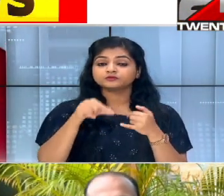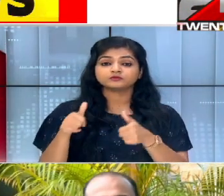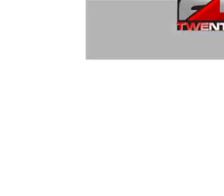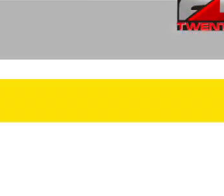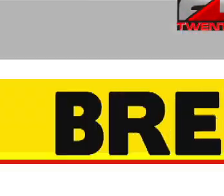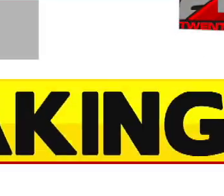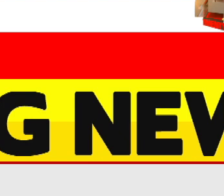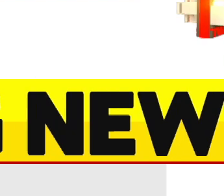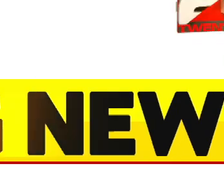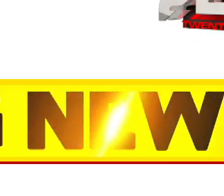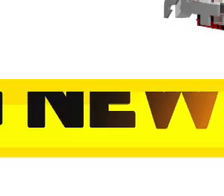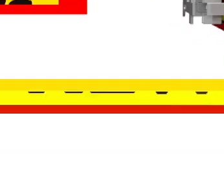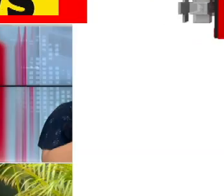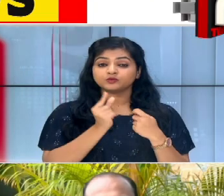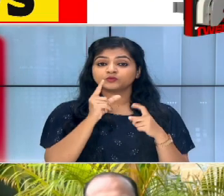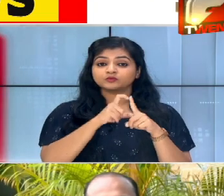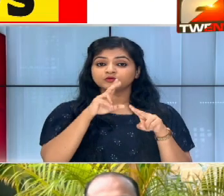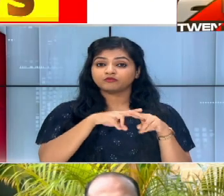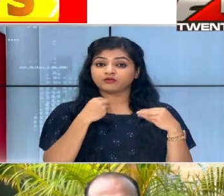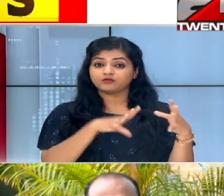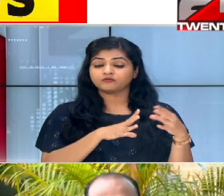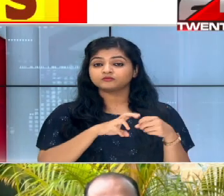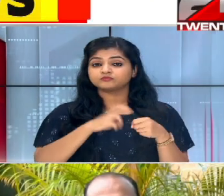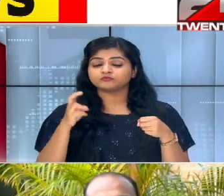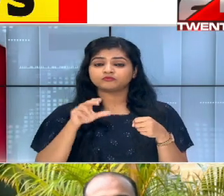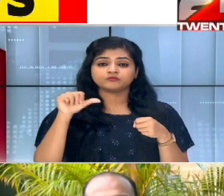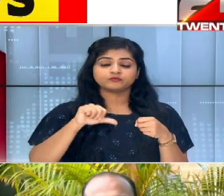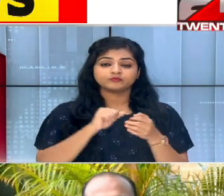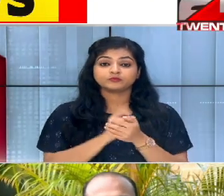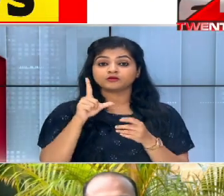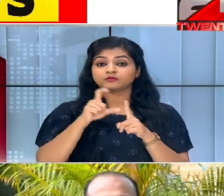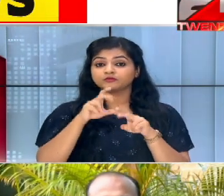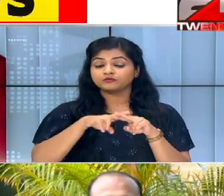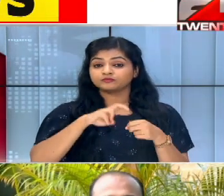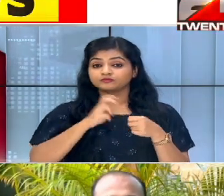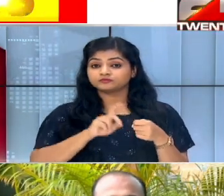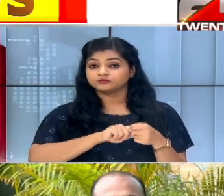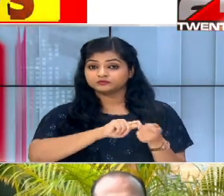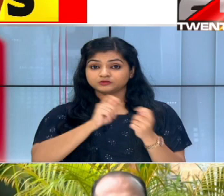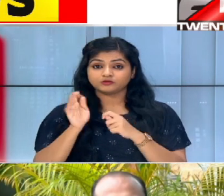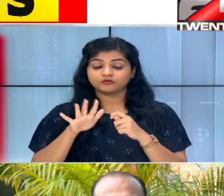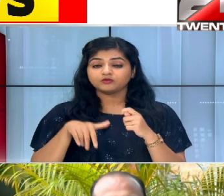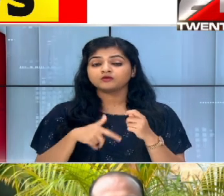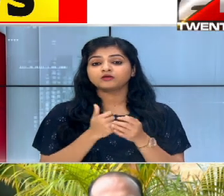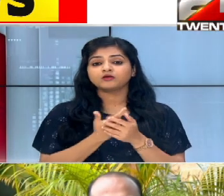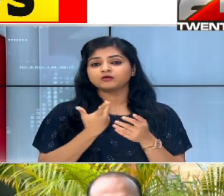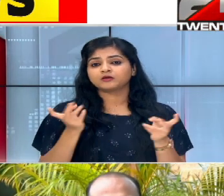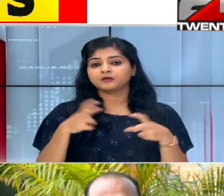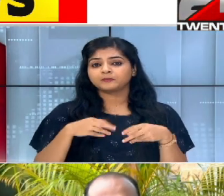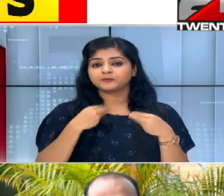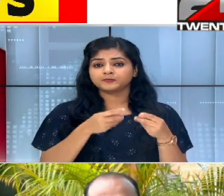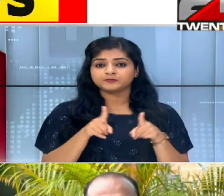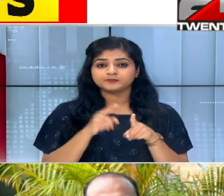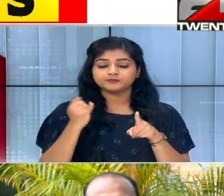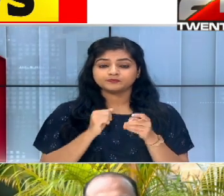ഒരു കാരണവശാലും യു ഡി എഫ് ഇട്ട് പോകാനാകില്ല, ഇടതു മുന്നണിയിലേക്ക് പോയി കഴിഞ്ഞാൽ കുറുക്കൻ്റെ കയ്യിലെത്തിയ കോടിയുടെ അവസ്ഥയാകും ലീഗിന്, അത് മുസ്ലിം ലീഗിന്